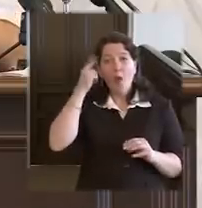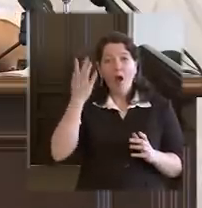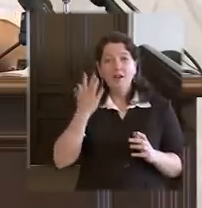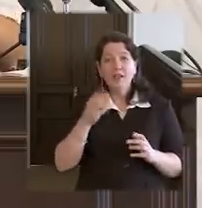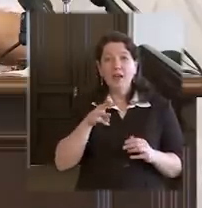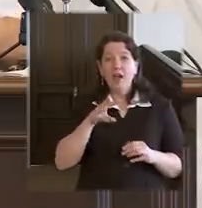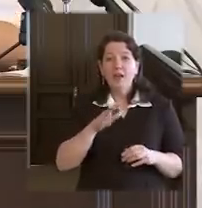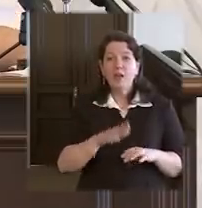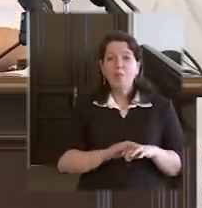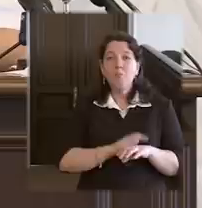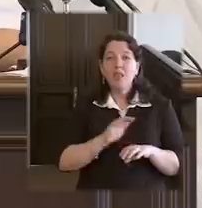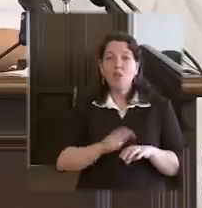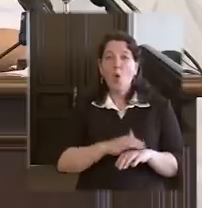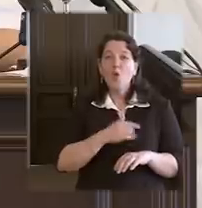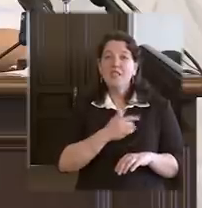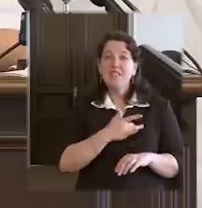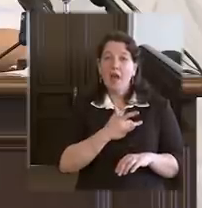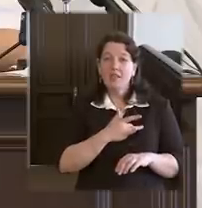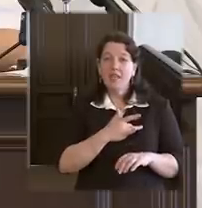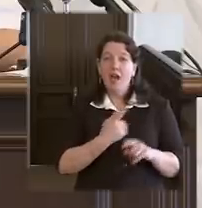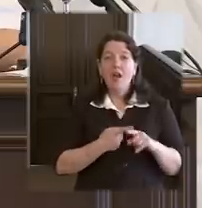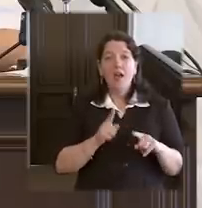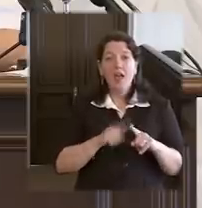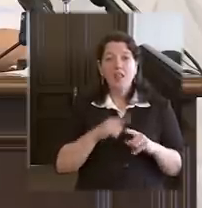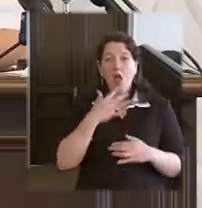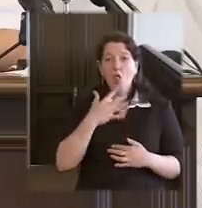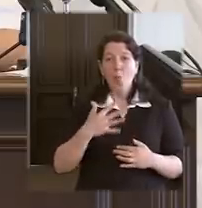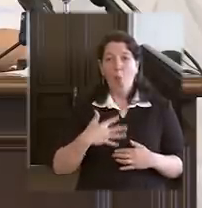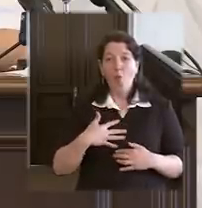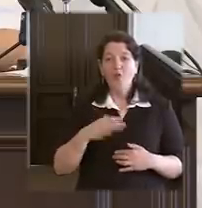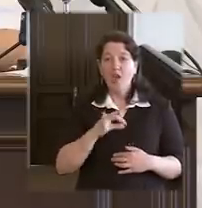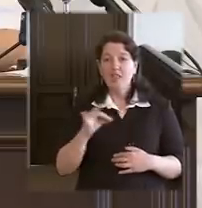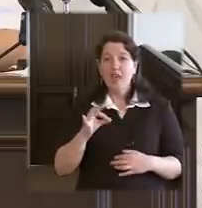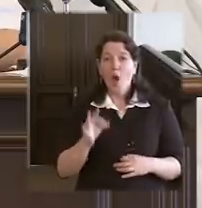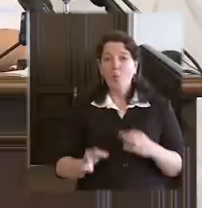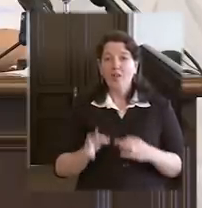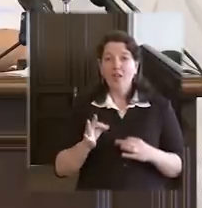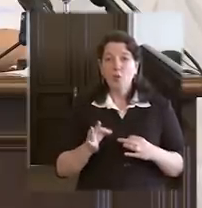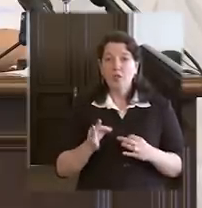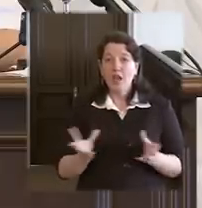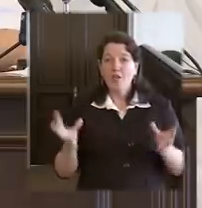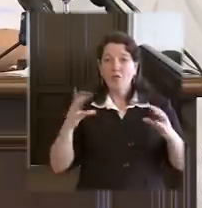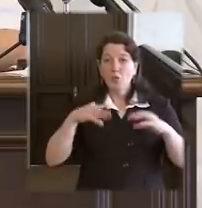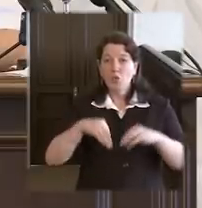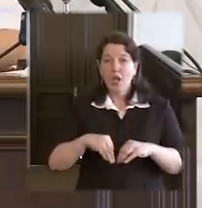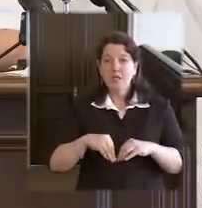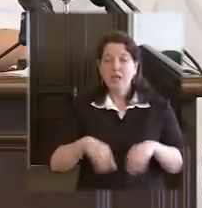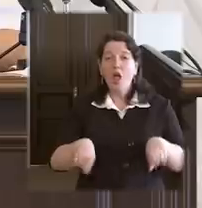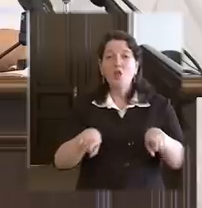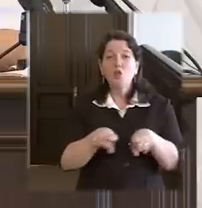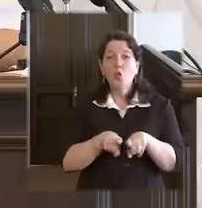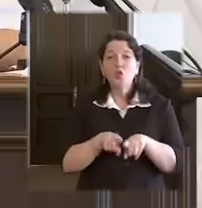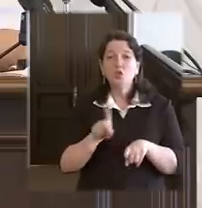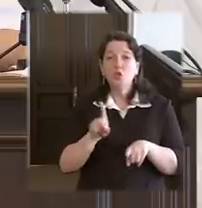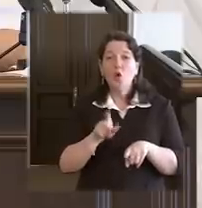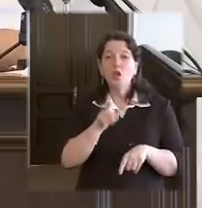говорит, милосердие, то есть любовь, и правосудие в одной душе – то же, что человек, который в